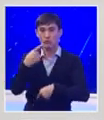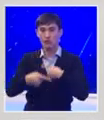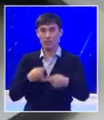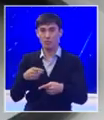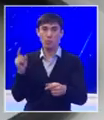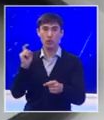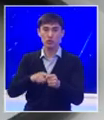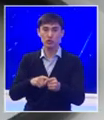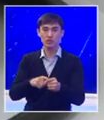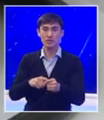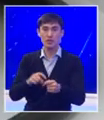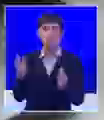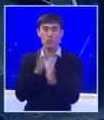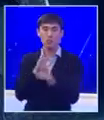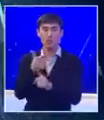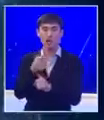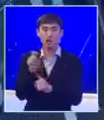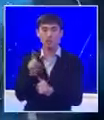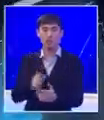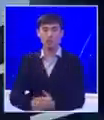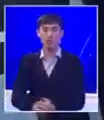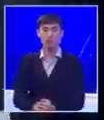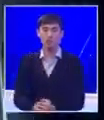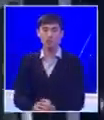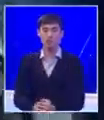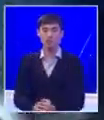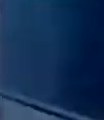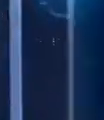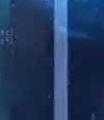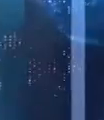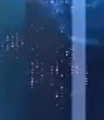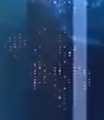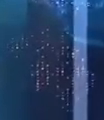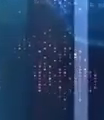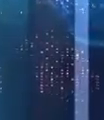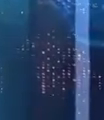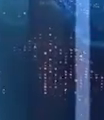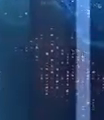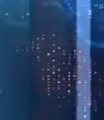подключат к природному газу гульмиры тимергалиева курманжан к сам жанр а жун кеша телеканал жетысу